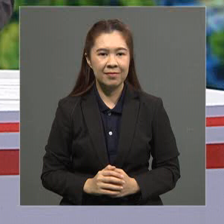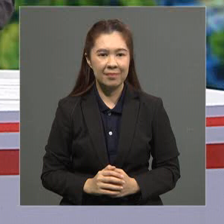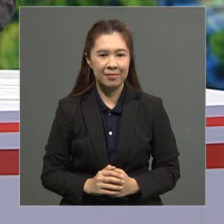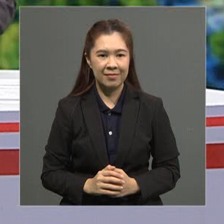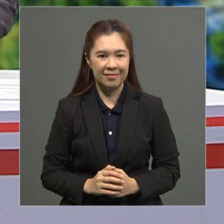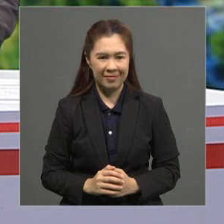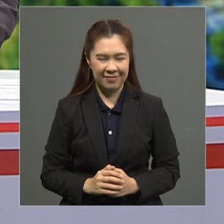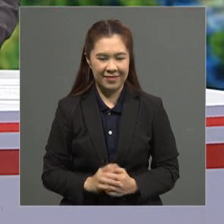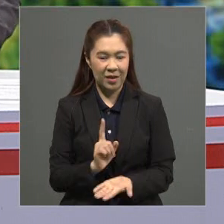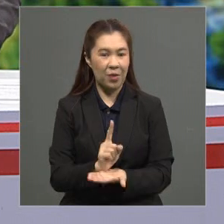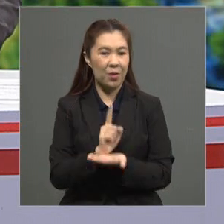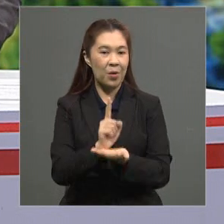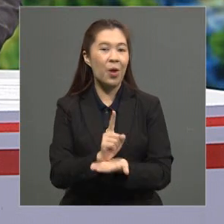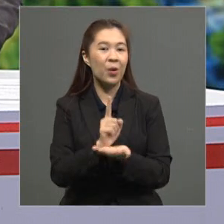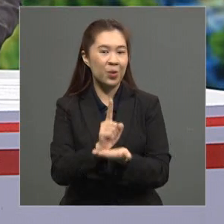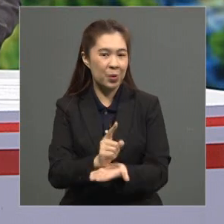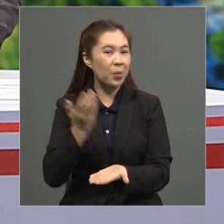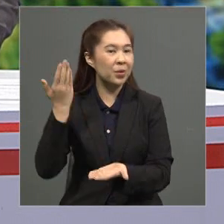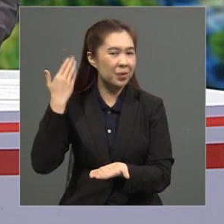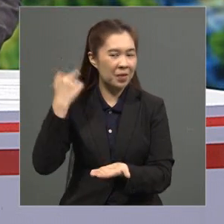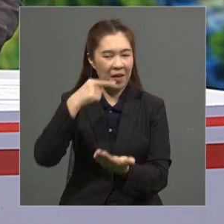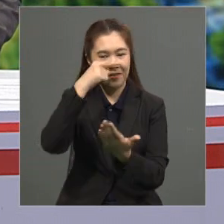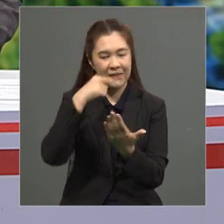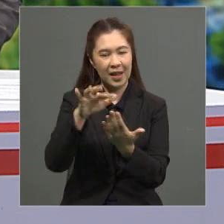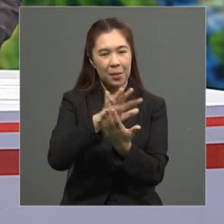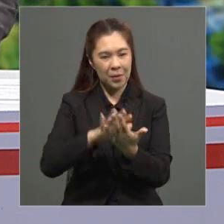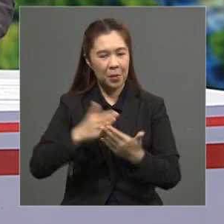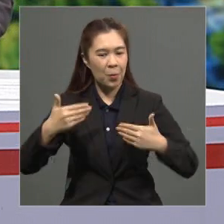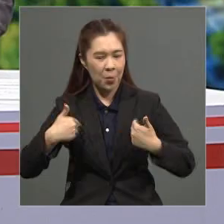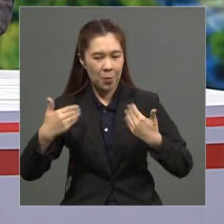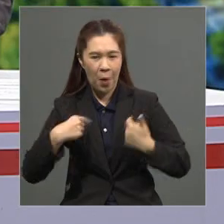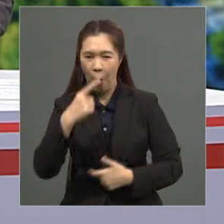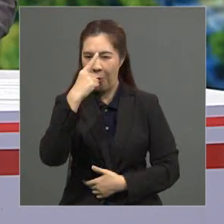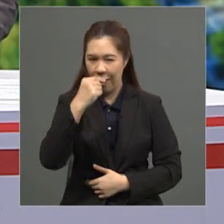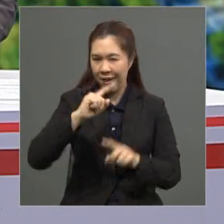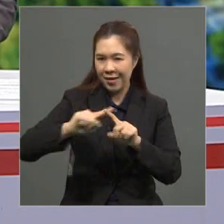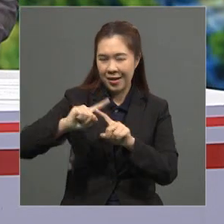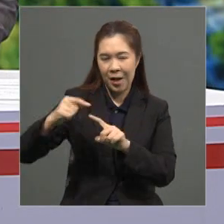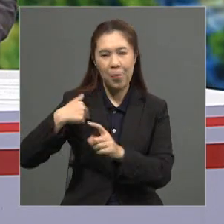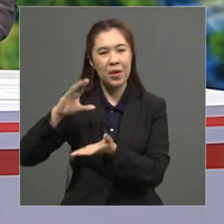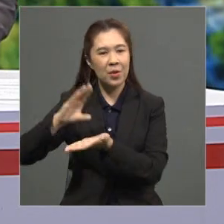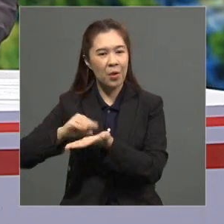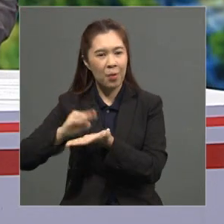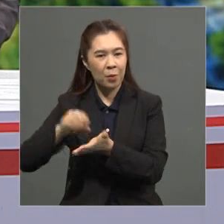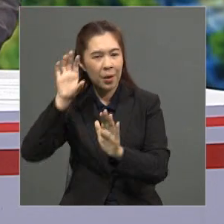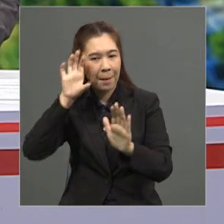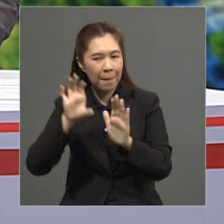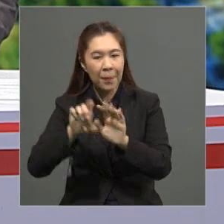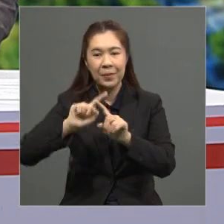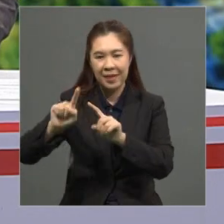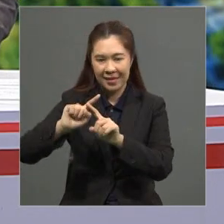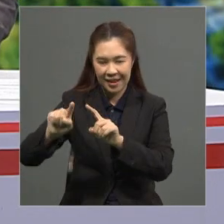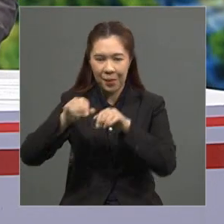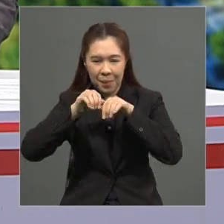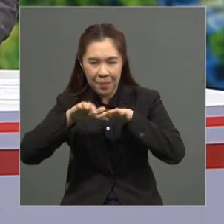ในช่วงเทศกาลลอยกระทงที่ผ่านมาต้องบอกว่าคือคัทั่วไทยนะเห็นฝรั่งชาวต่างชาติเนี่ยไปแชร์ข้อมูลนะตามภาพต่างๆที่ไปสถานที่ท่อง